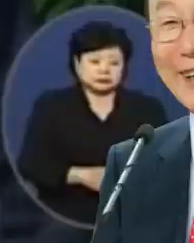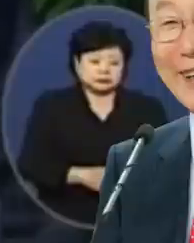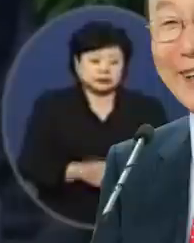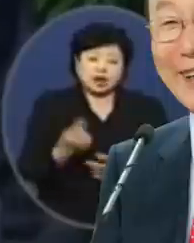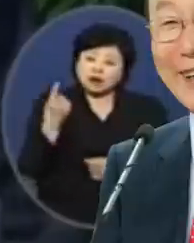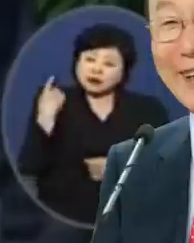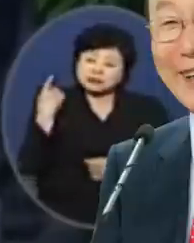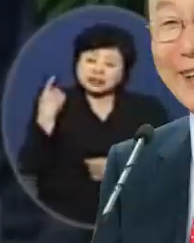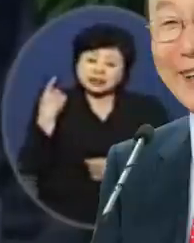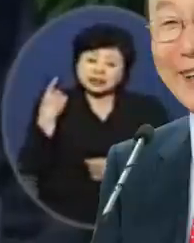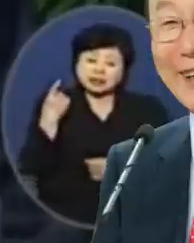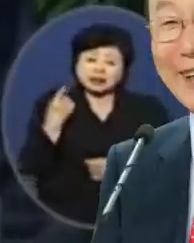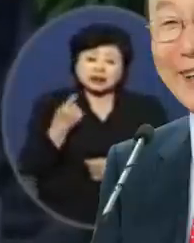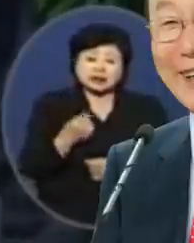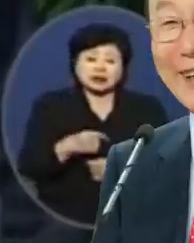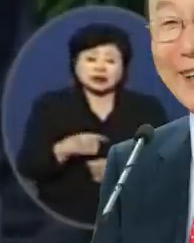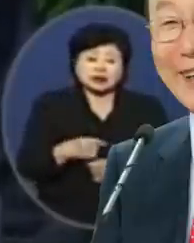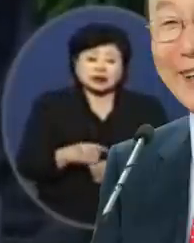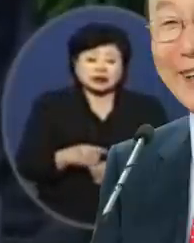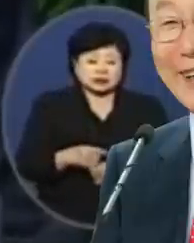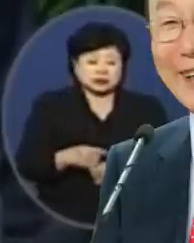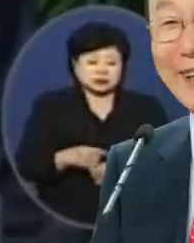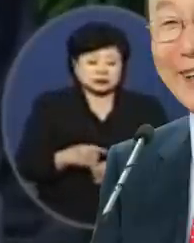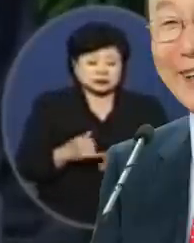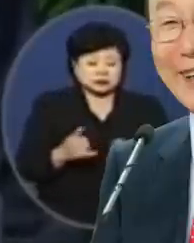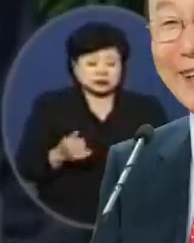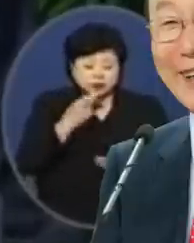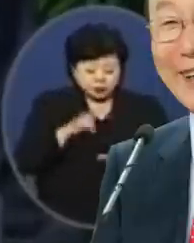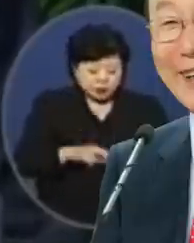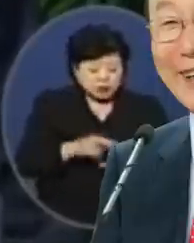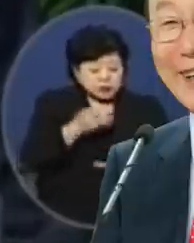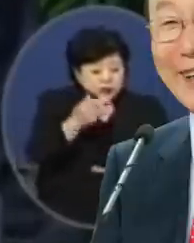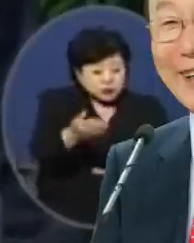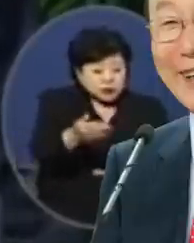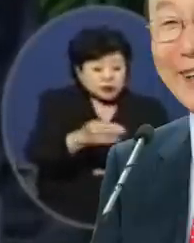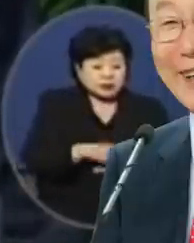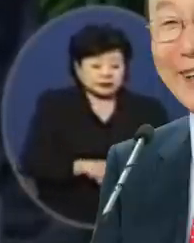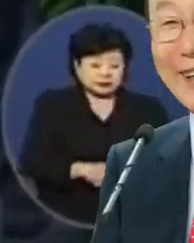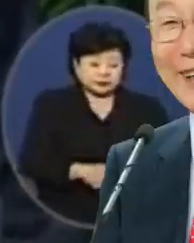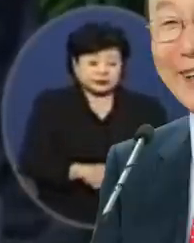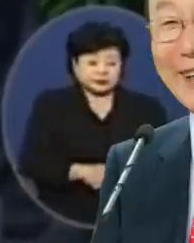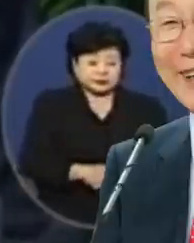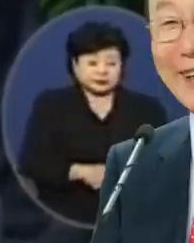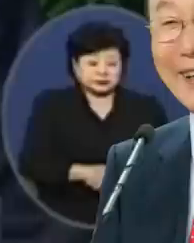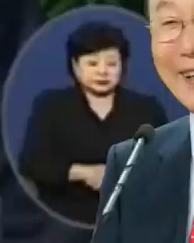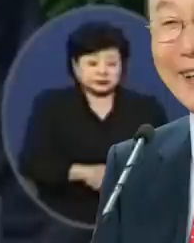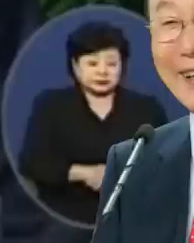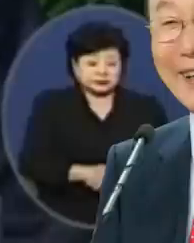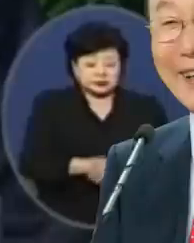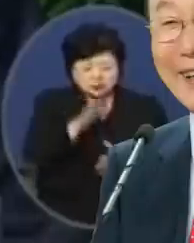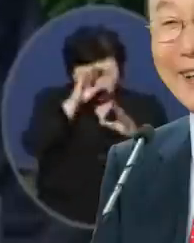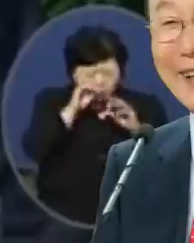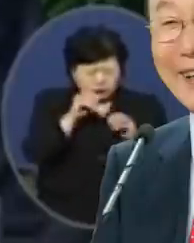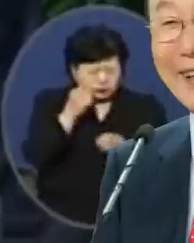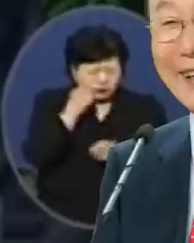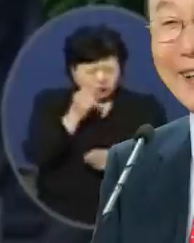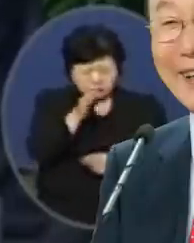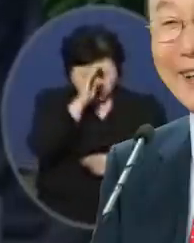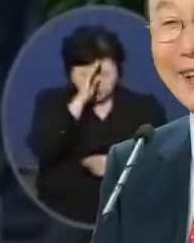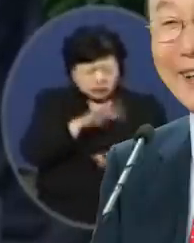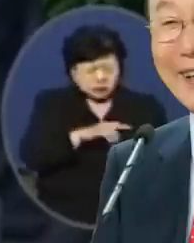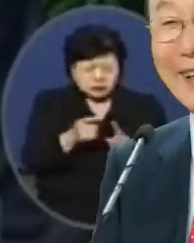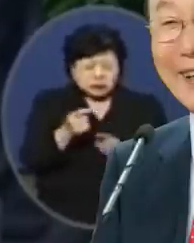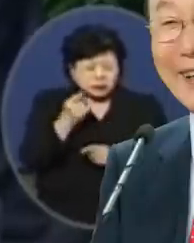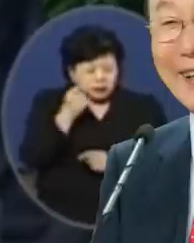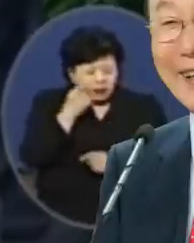어제 어떤 우리 부형님이 내게 편지가 왔는데 아주 불치의 병이 들어가지고서 치료도